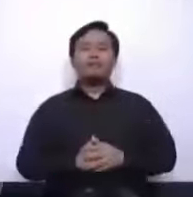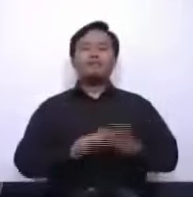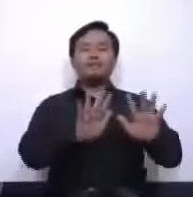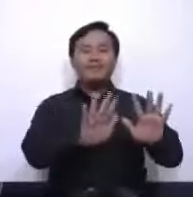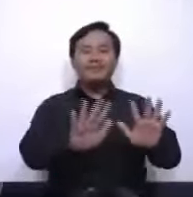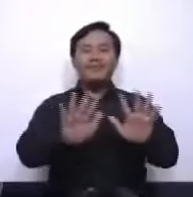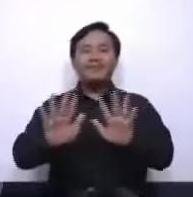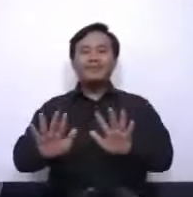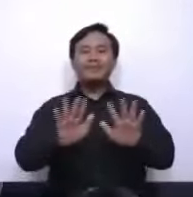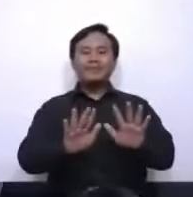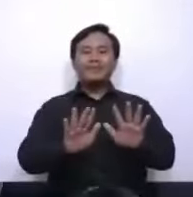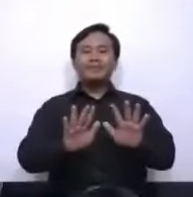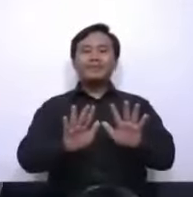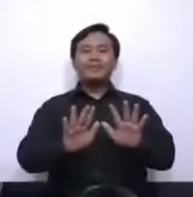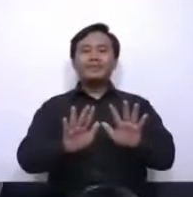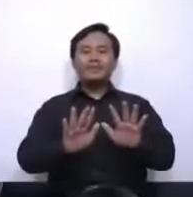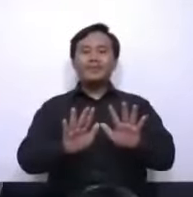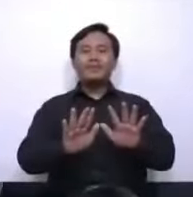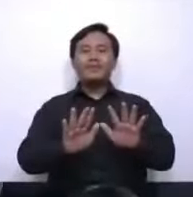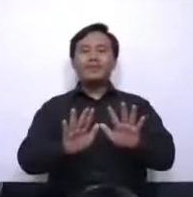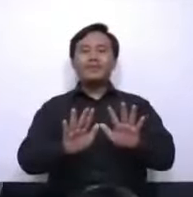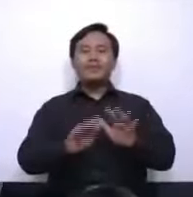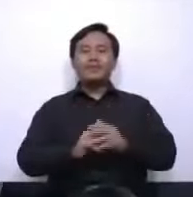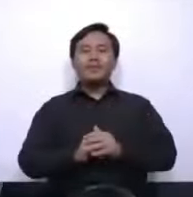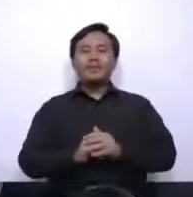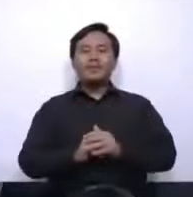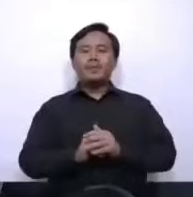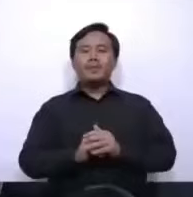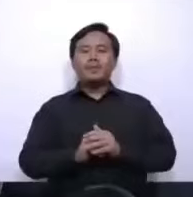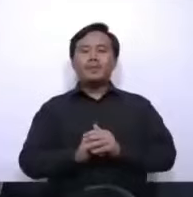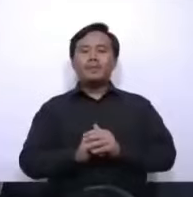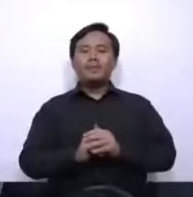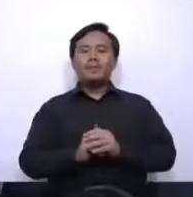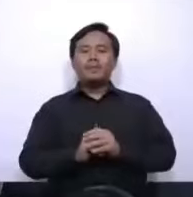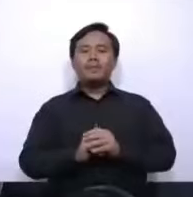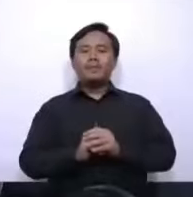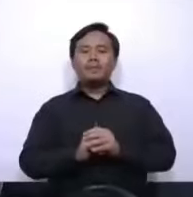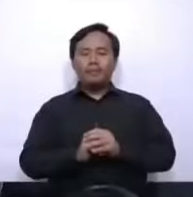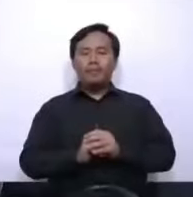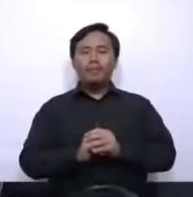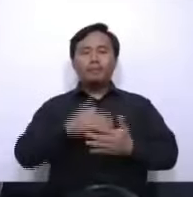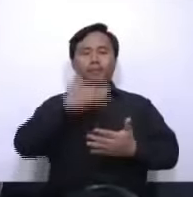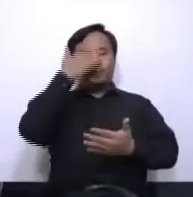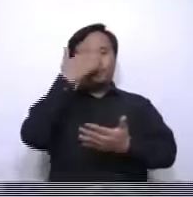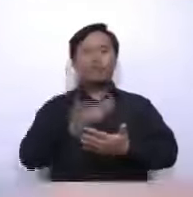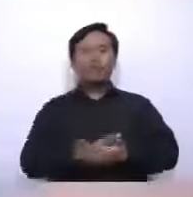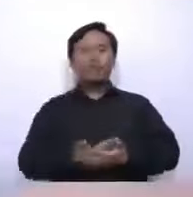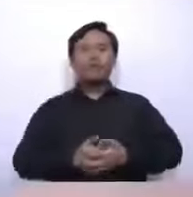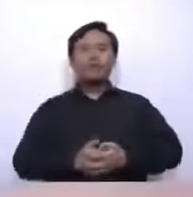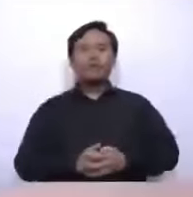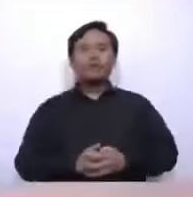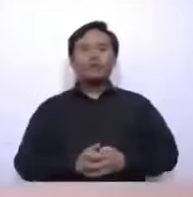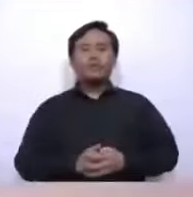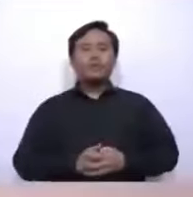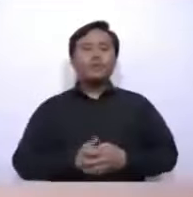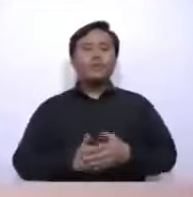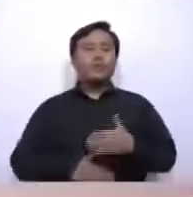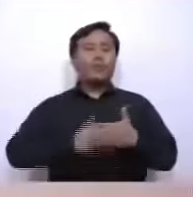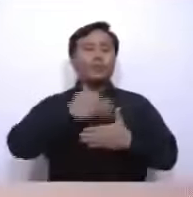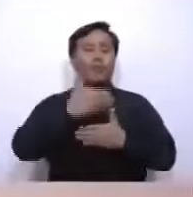Hadirin, mohon tenang terlebih dahulu. Agar acara bisa kita lanjutkan. Terima kasih.